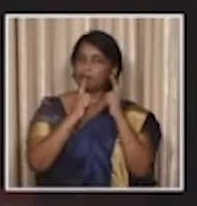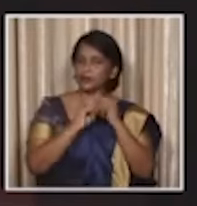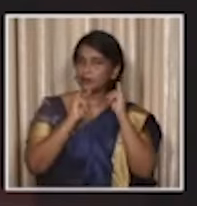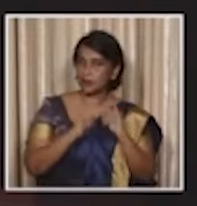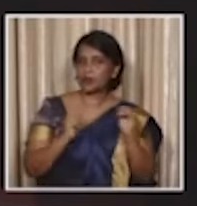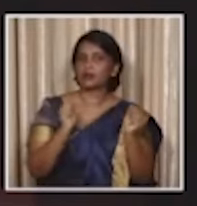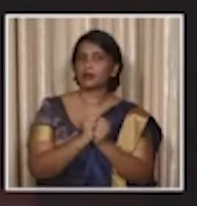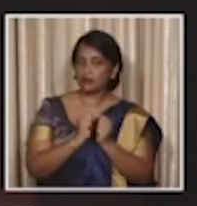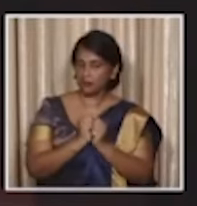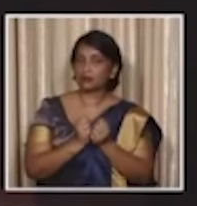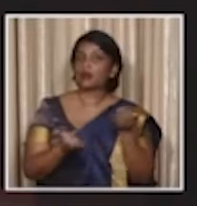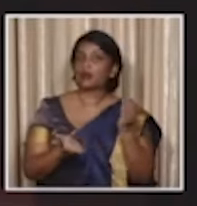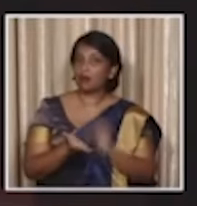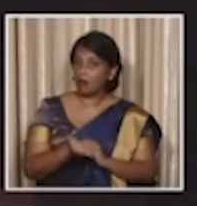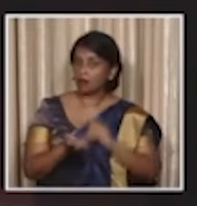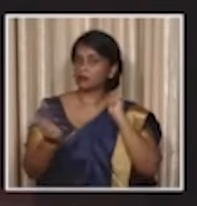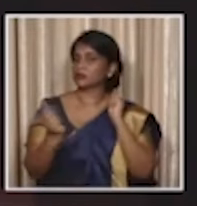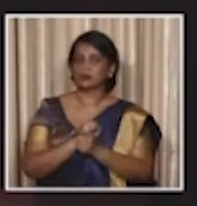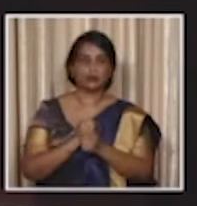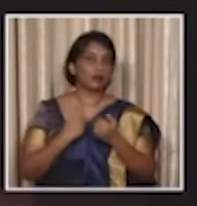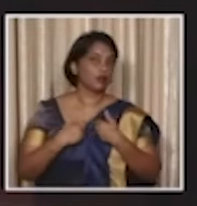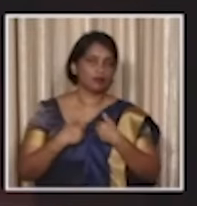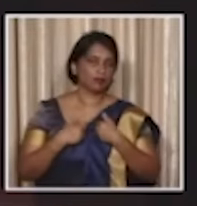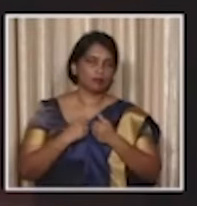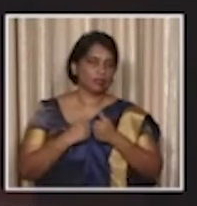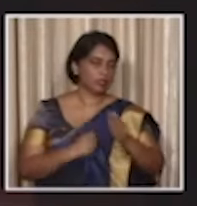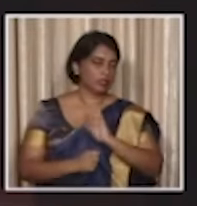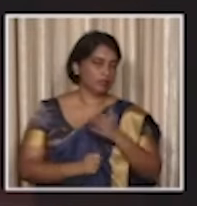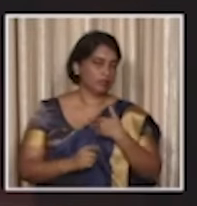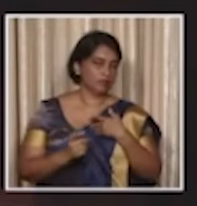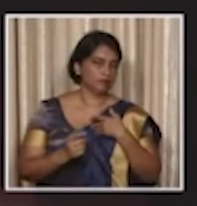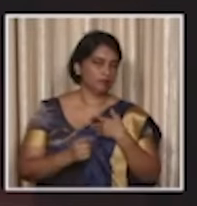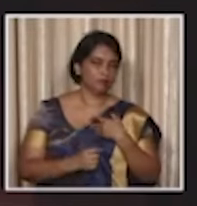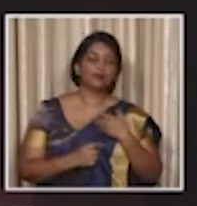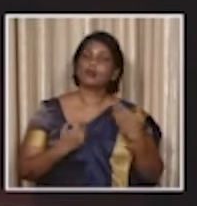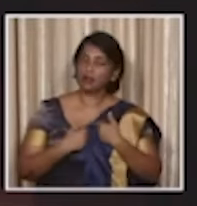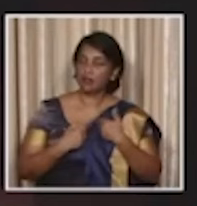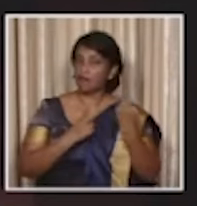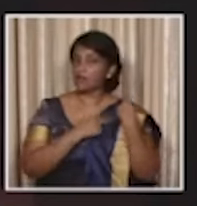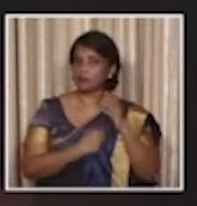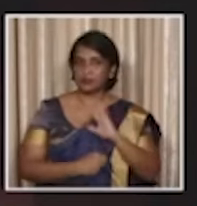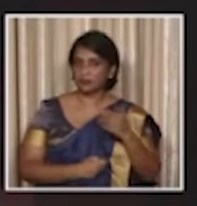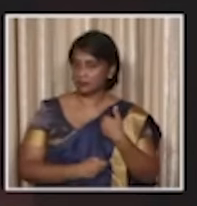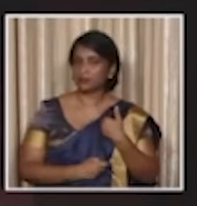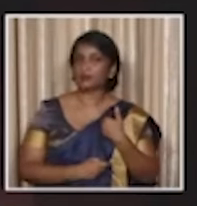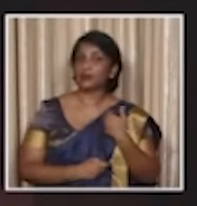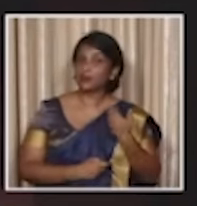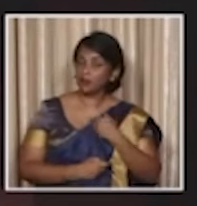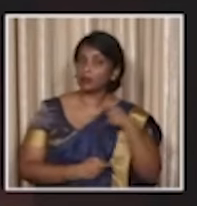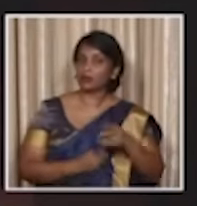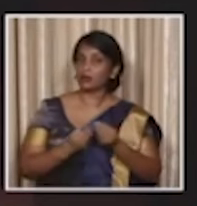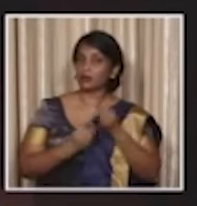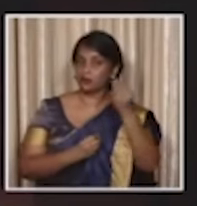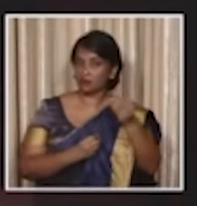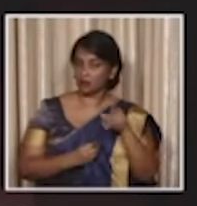අකටයුතුකම් ආපහු හරවන්නට අපි පැකිලෙන්නේ නැහැ. අපි බැඳිලා නැහැ. අපි මේ දීලා